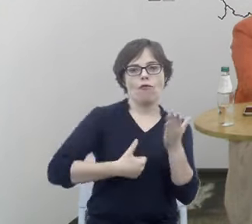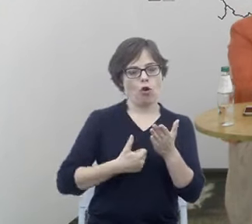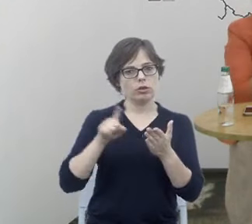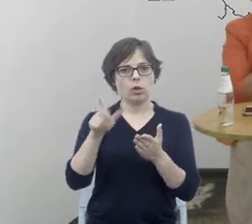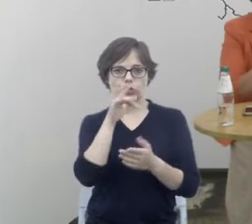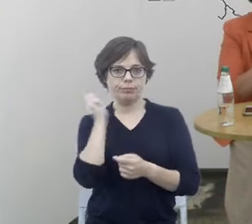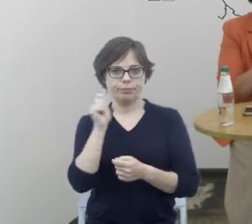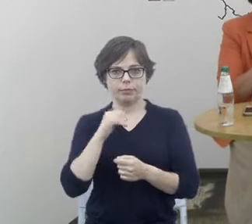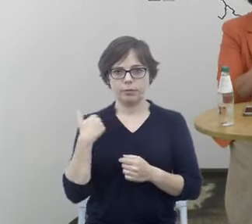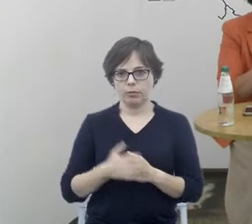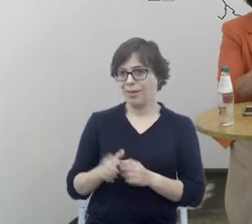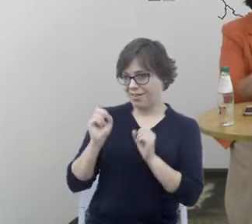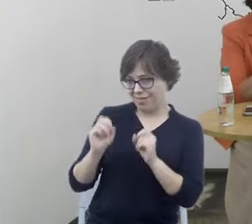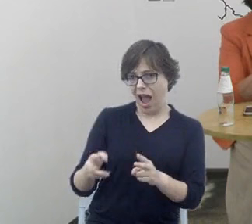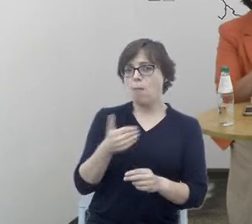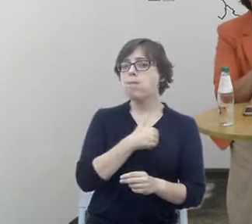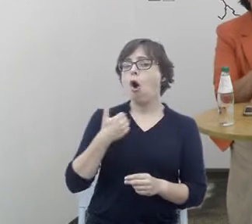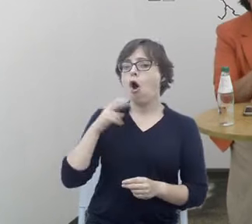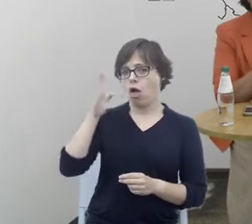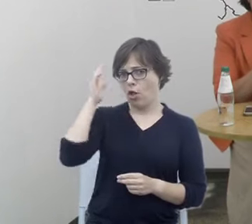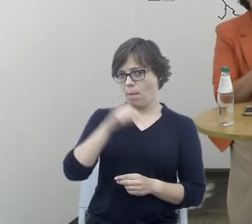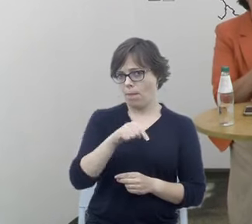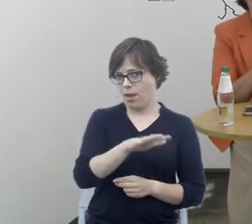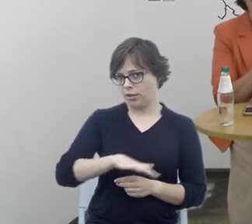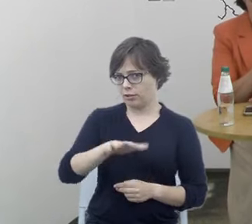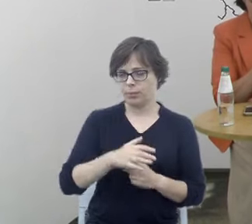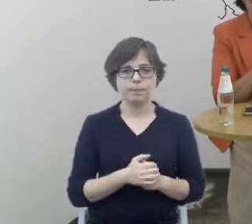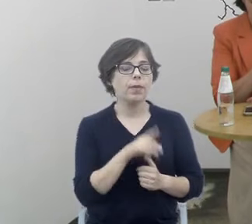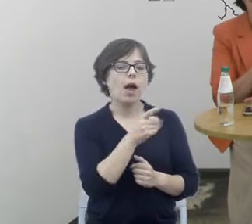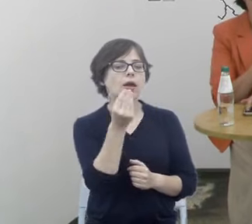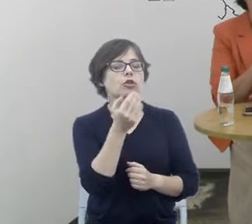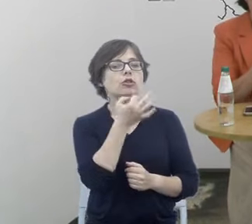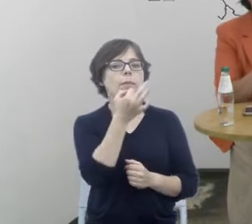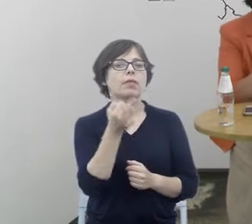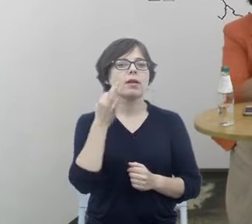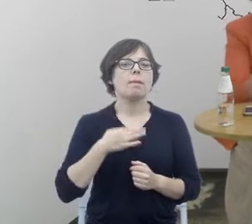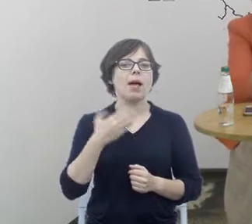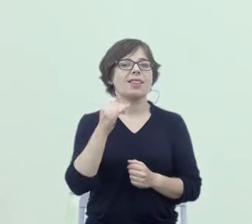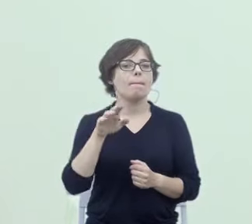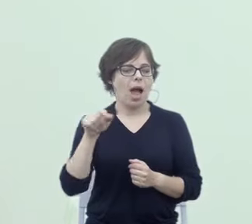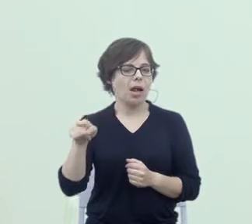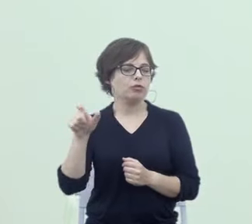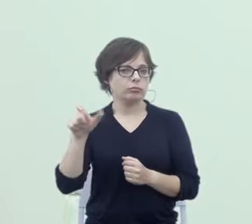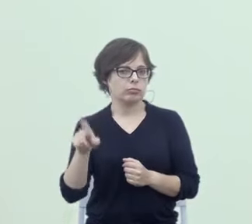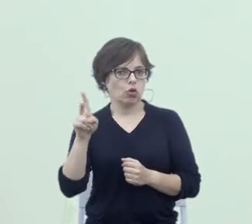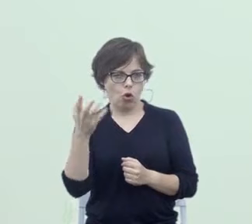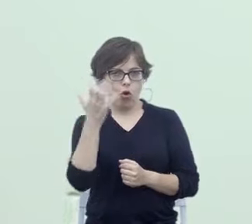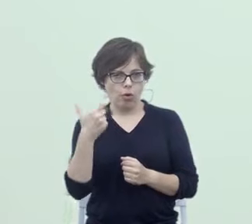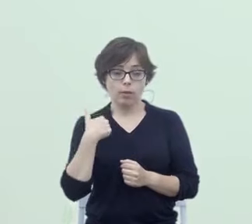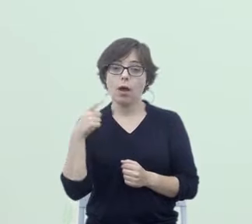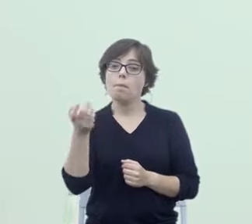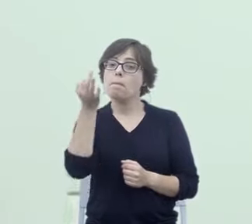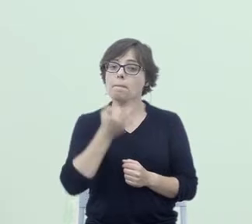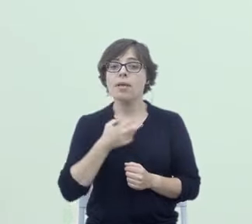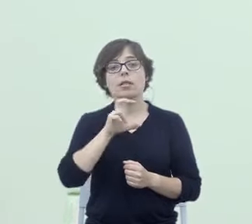sposób? Miejscowi Polacy bardzo. Mamy pytanie od pana Marcina, naszego słuchacza, który pyta, czy wiadomo,